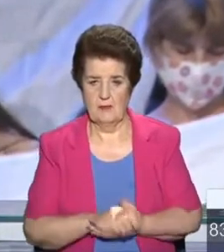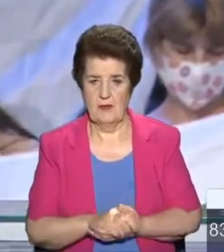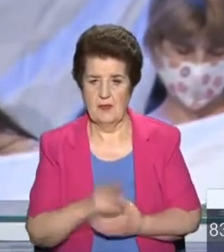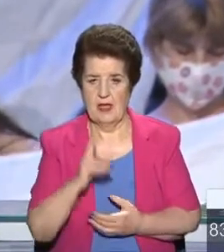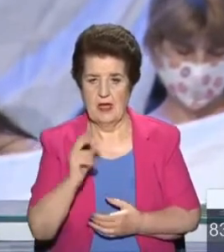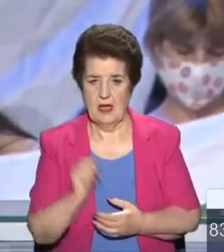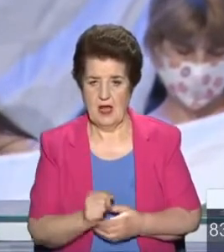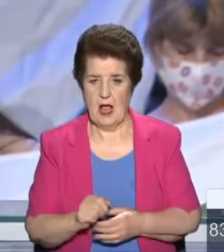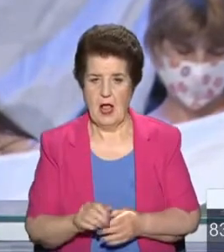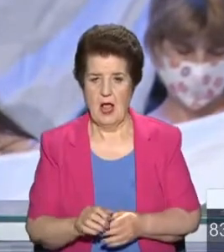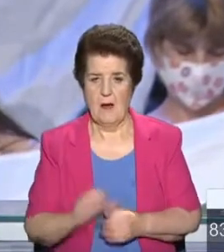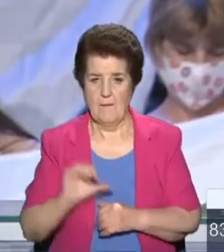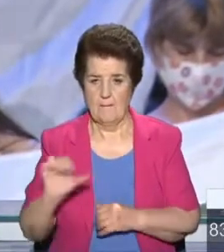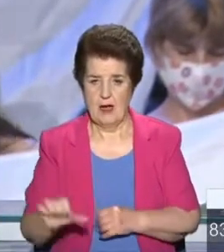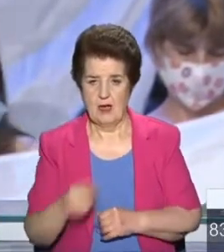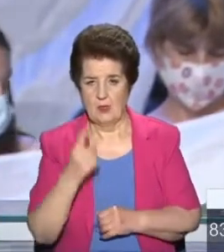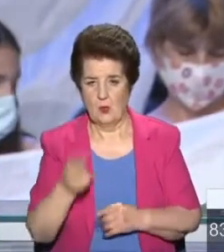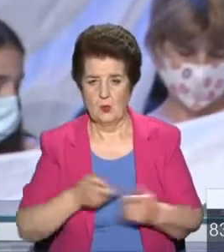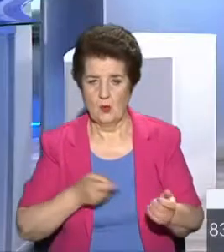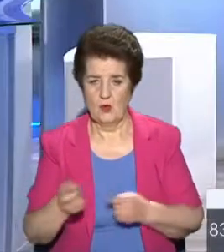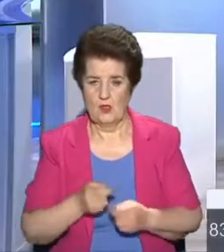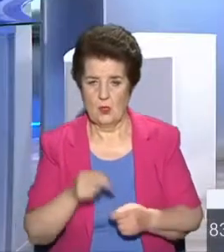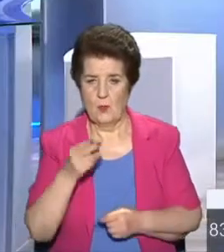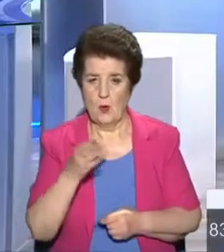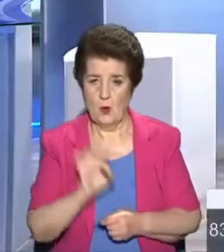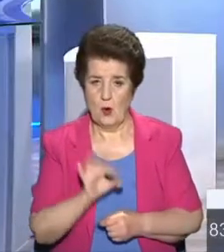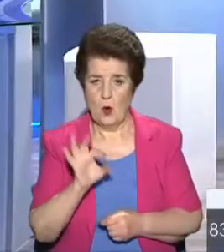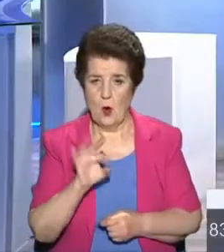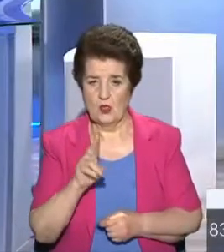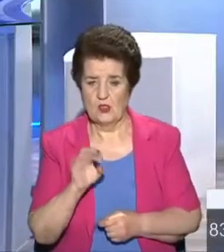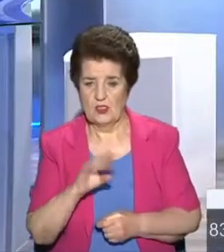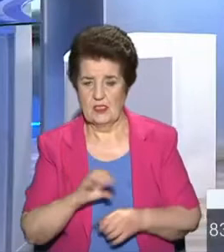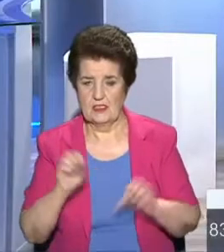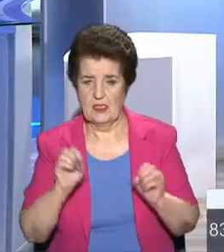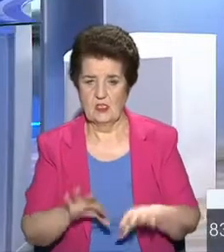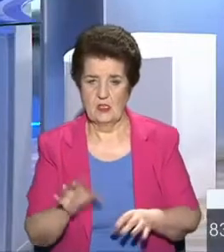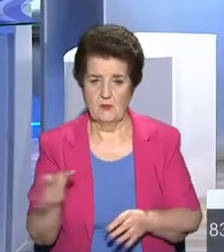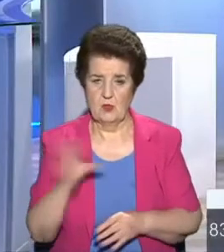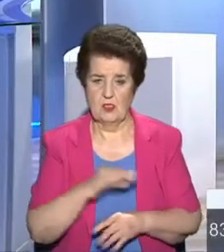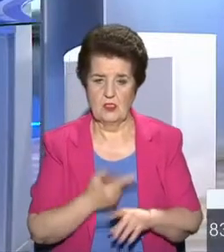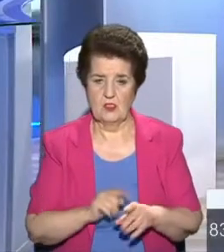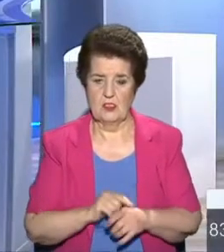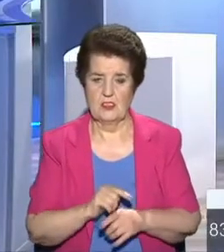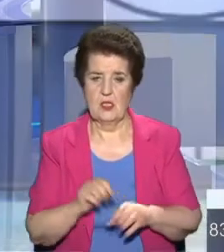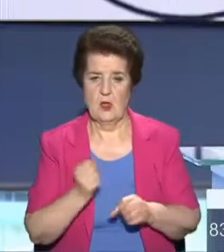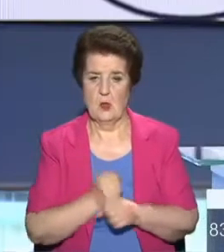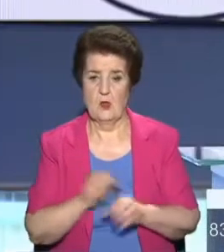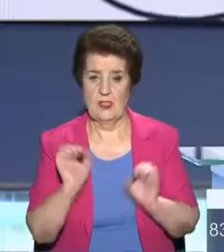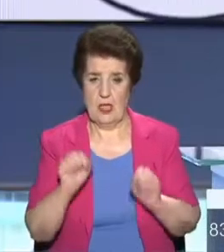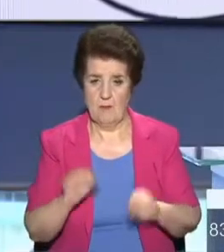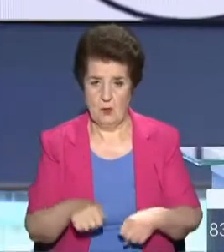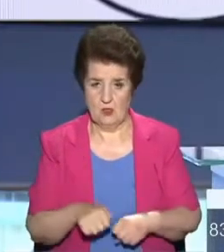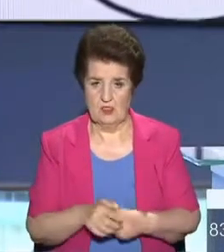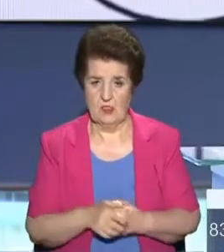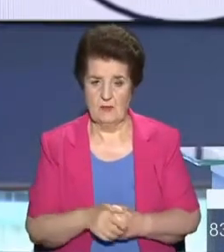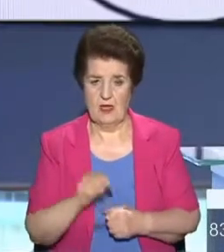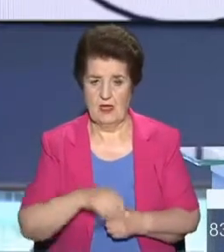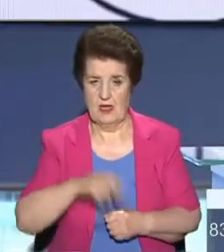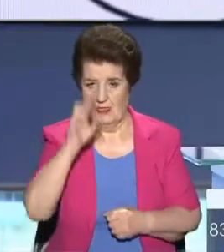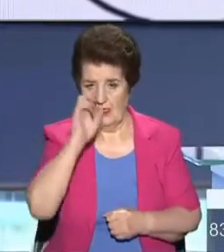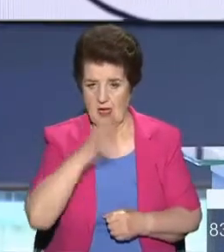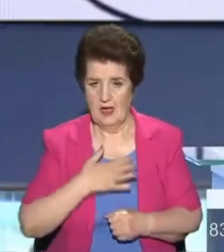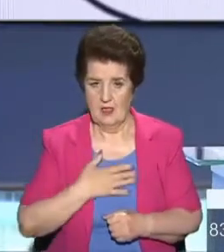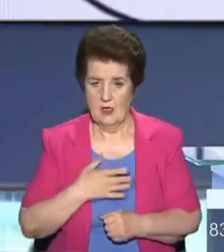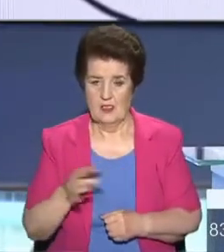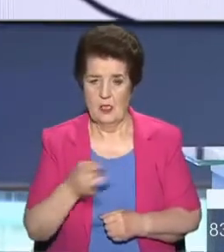parte a unei guvernări practici dentale să reușim Toate aceste lucruri în avut Da e posibil ca să ne ca aseara noastră